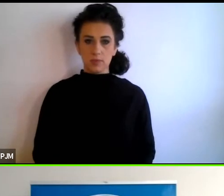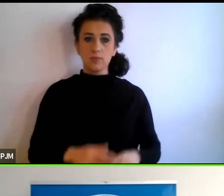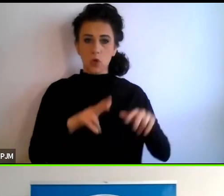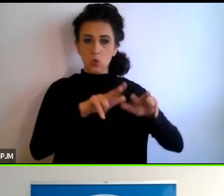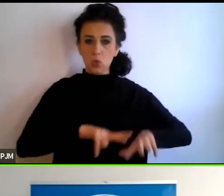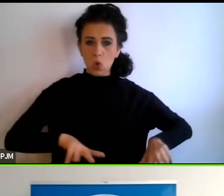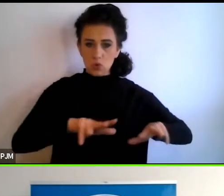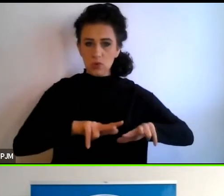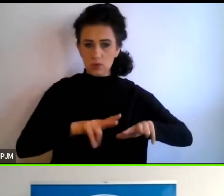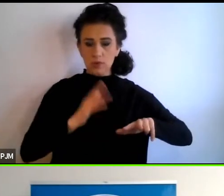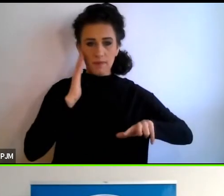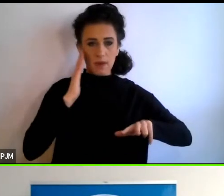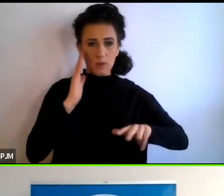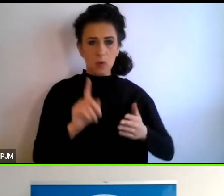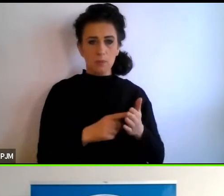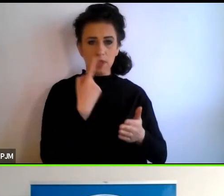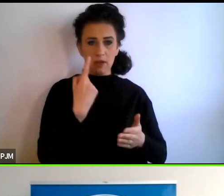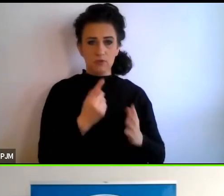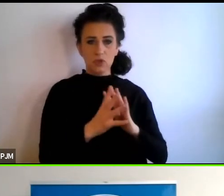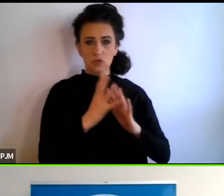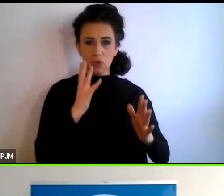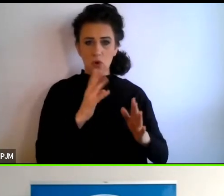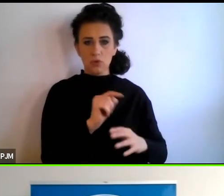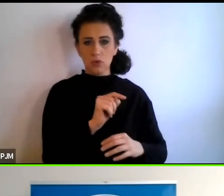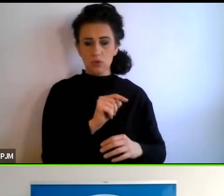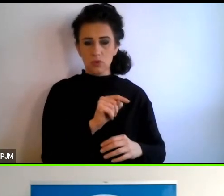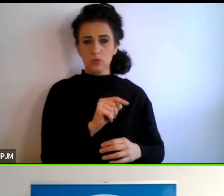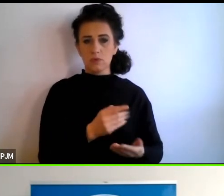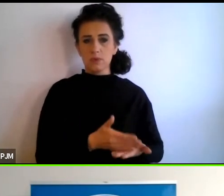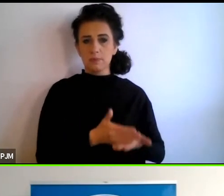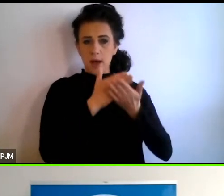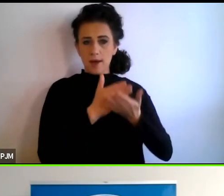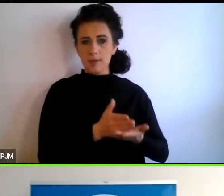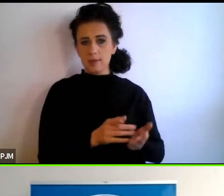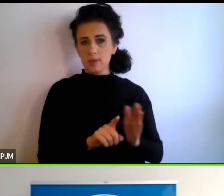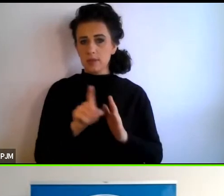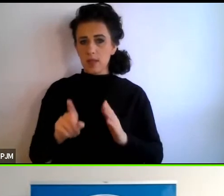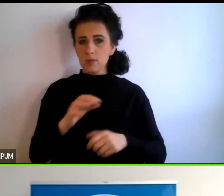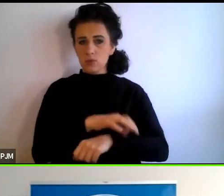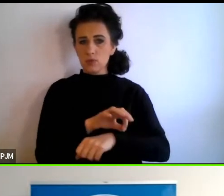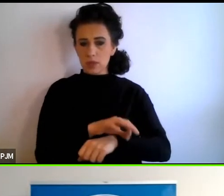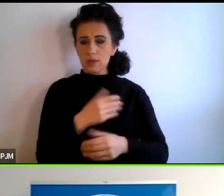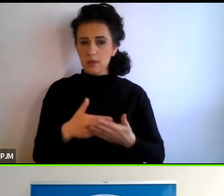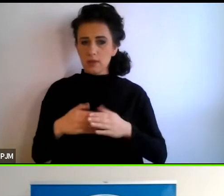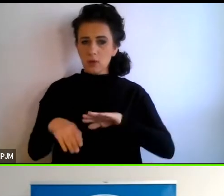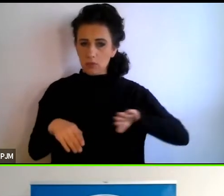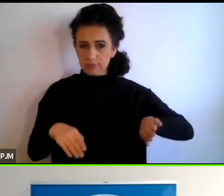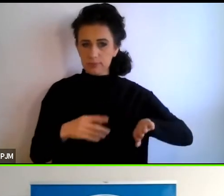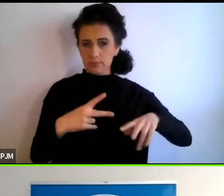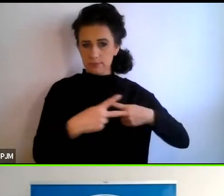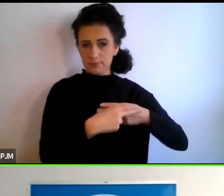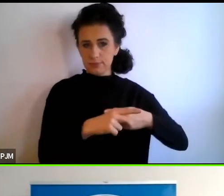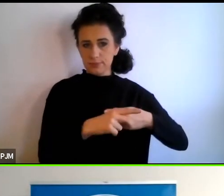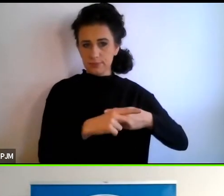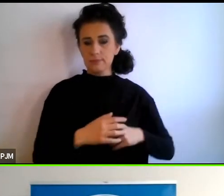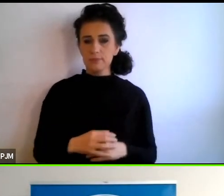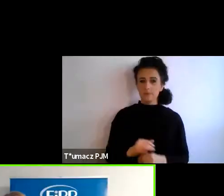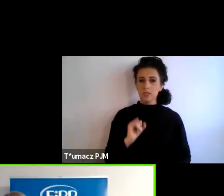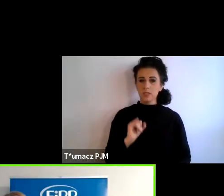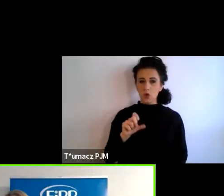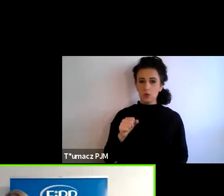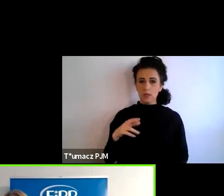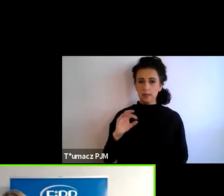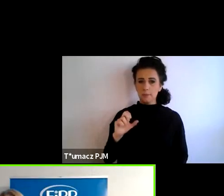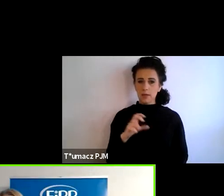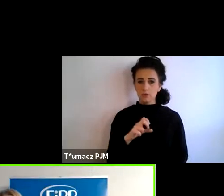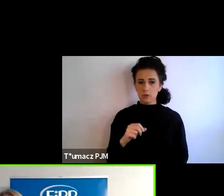pierwszym rzędem, pierwszą stroną wsparcia dla studenta. I mamy tutaj prośbę o głos pani Iwony Tabaczyk-Bejster.